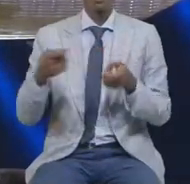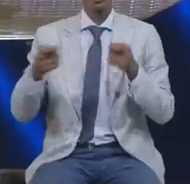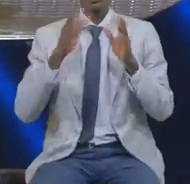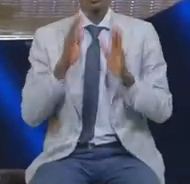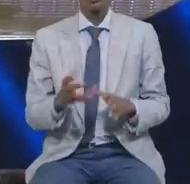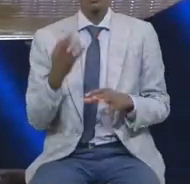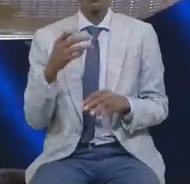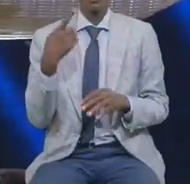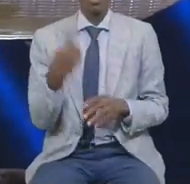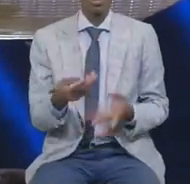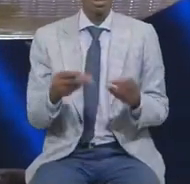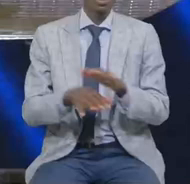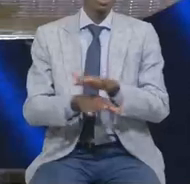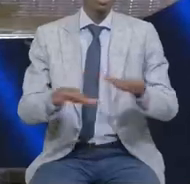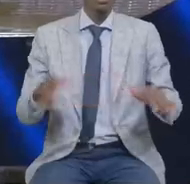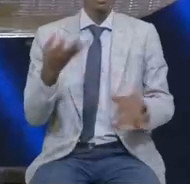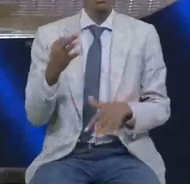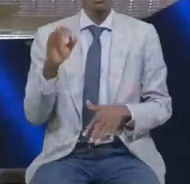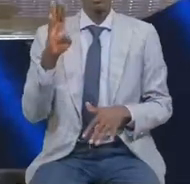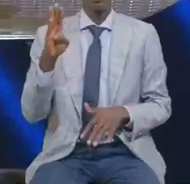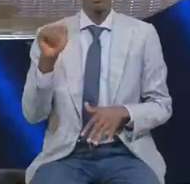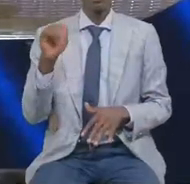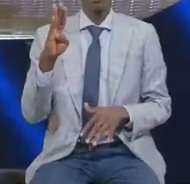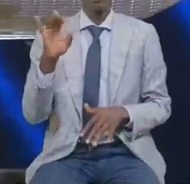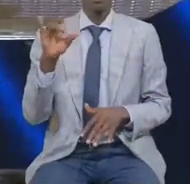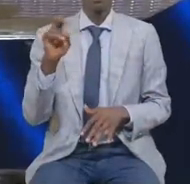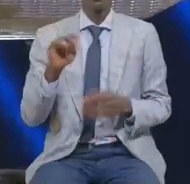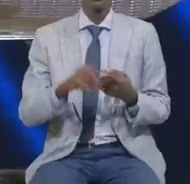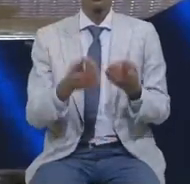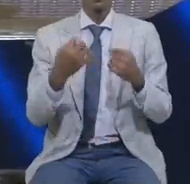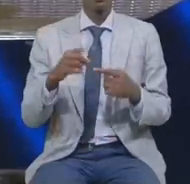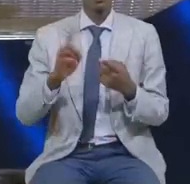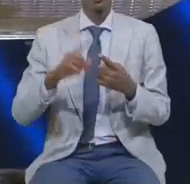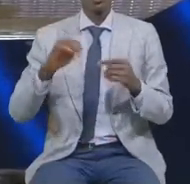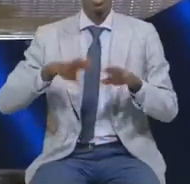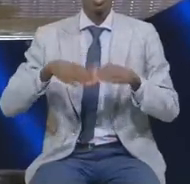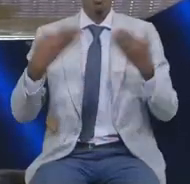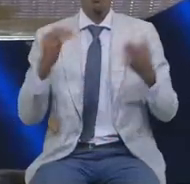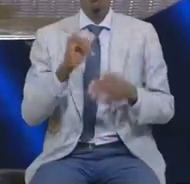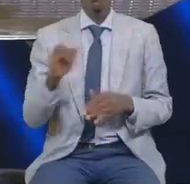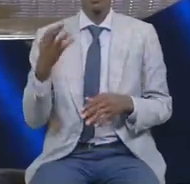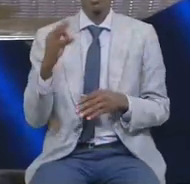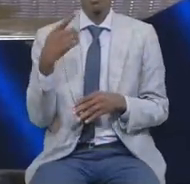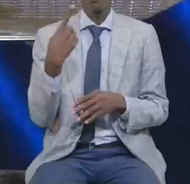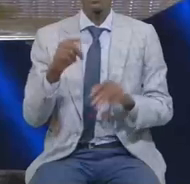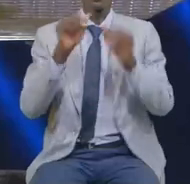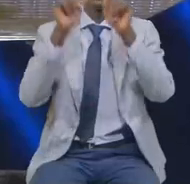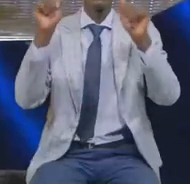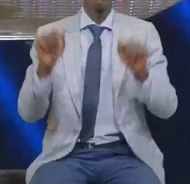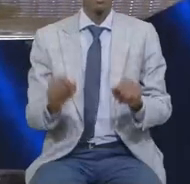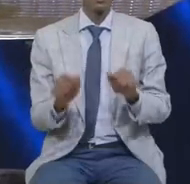les juges et tous les magistrats des provinces pour qu'ils se rendissent à la dédicace de la